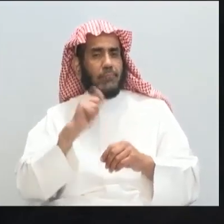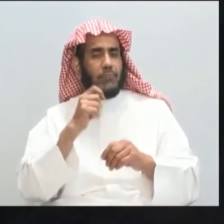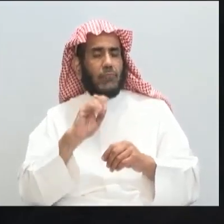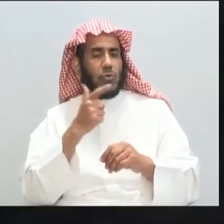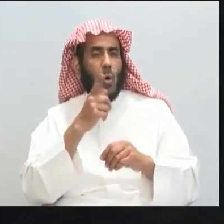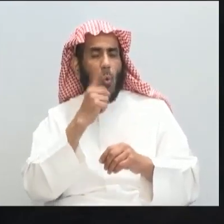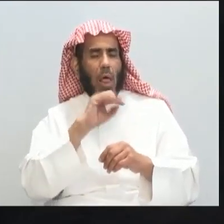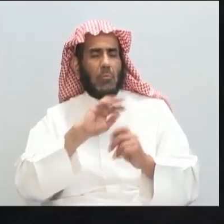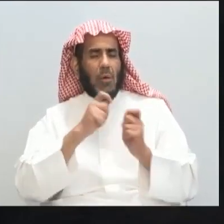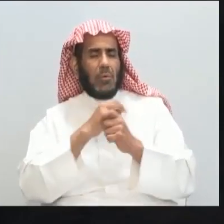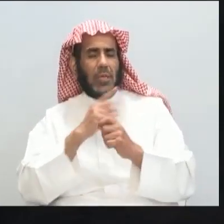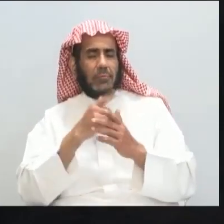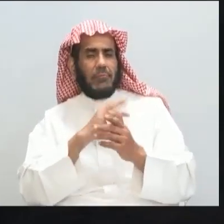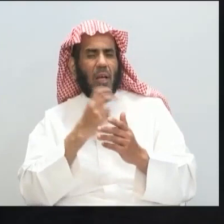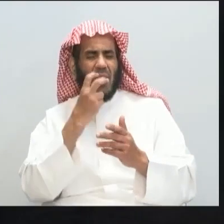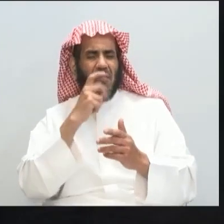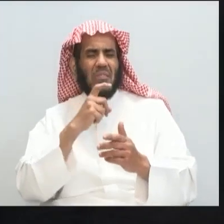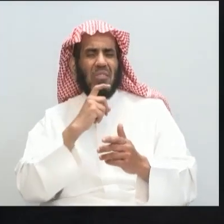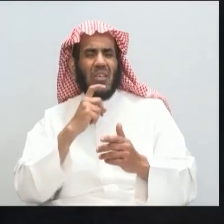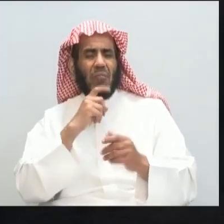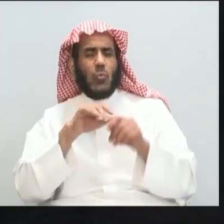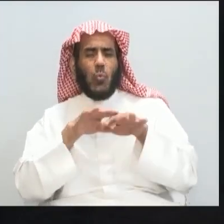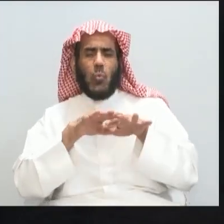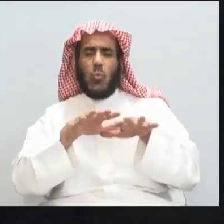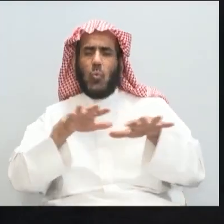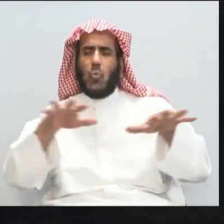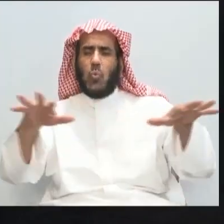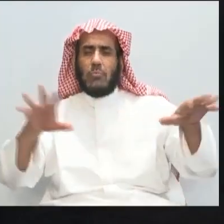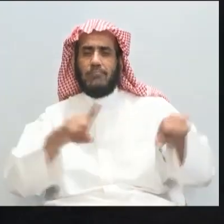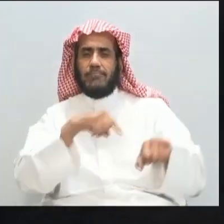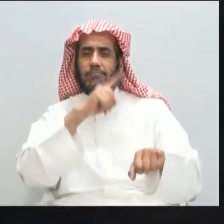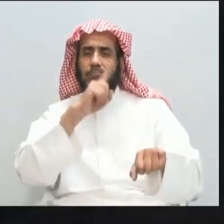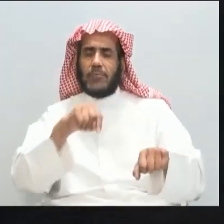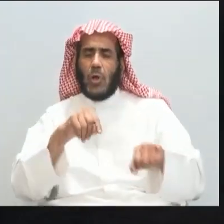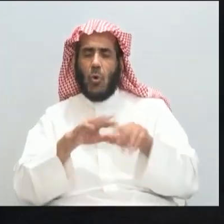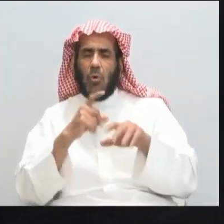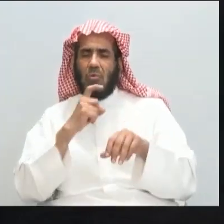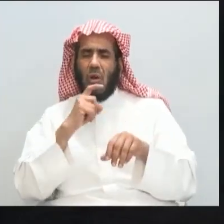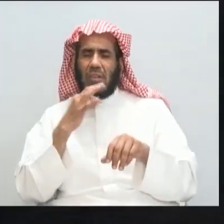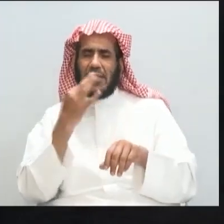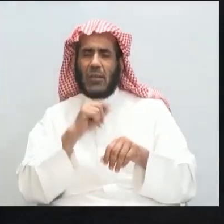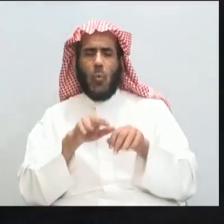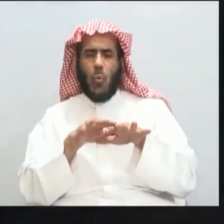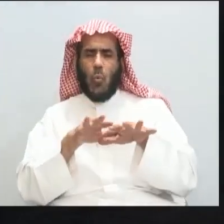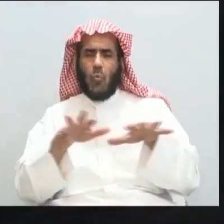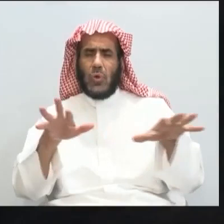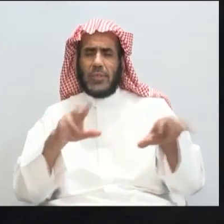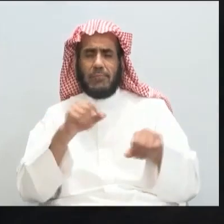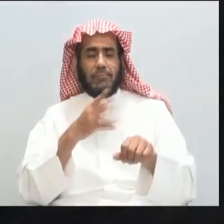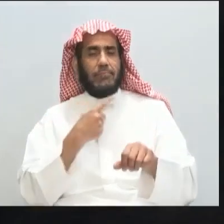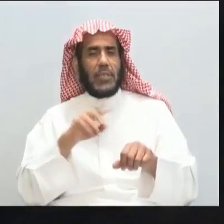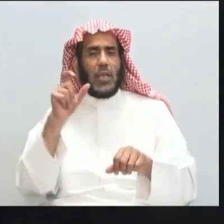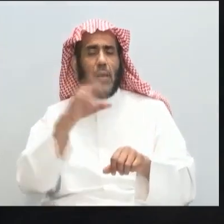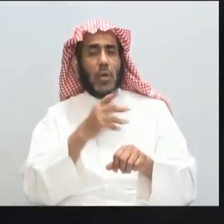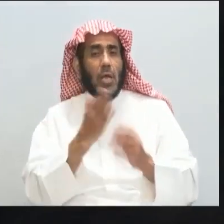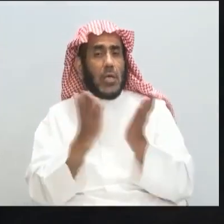تلك وتطبيق قواعده حينما ضعفت السليقه وفشا اللحن فشى الخطا ضعفت السليقه وفشا اللحن ويحتاج العرب الى